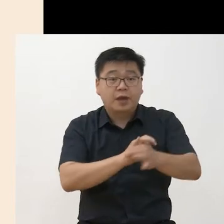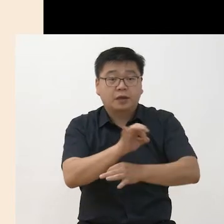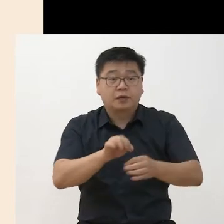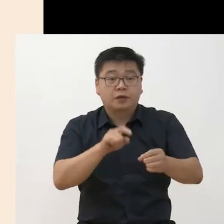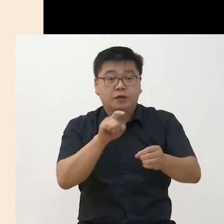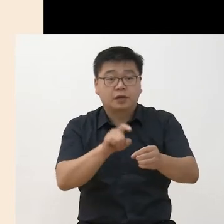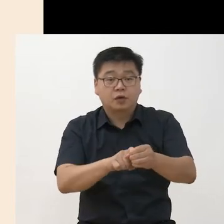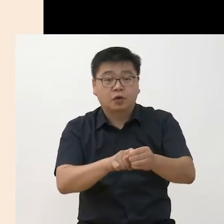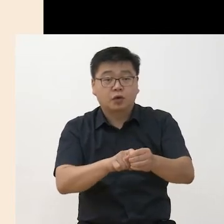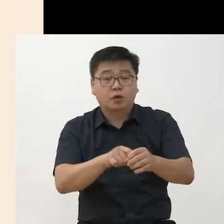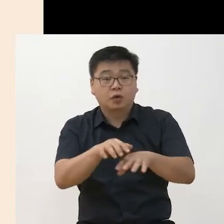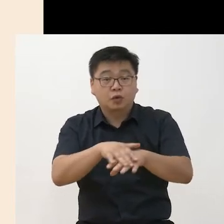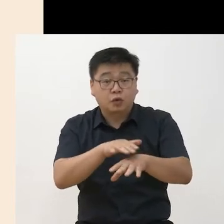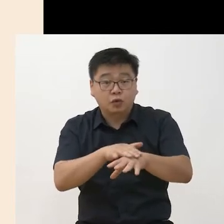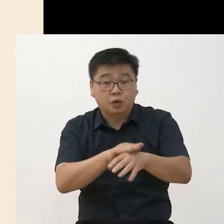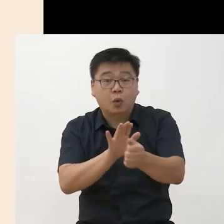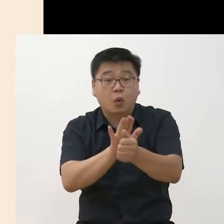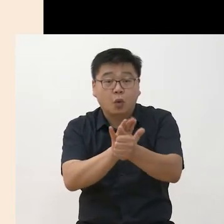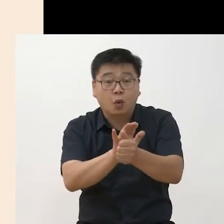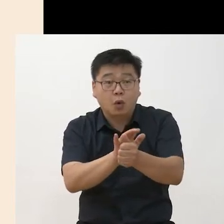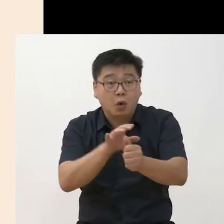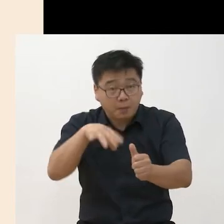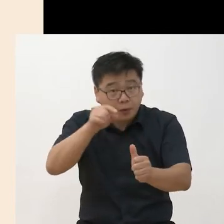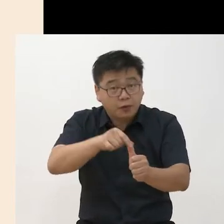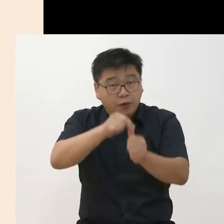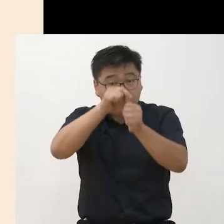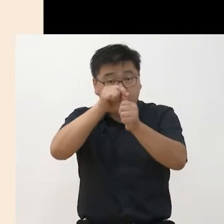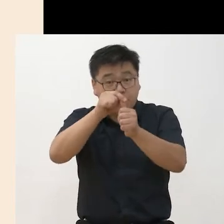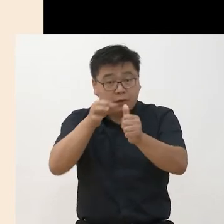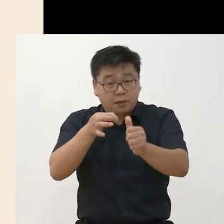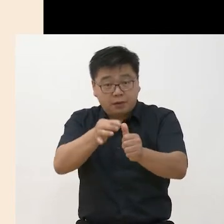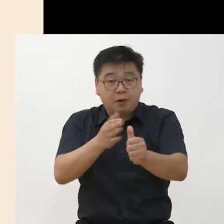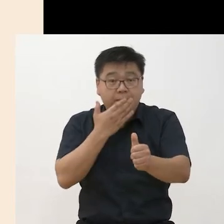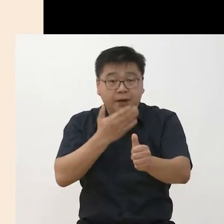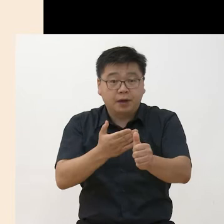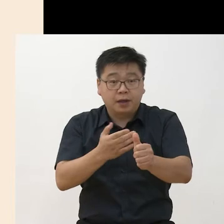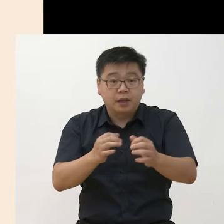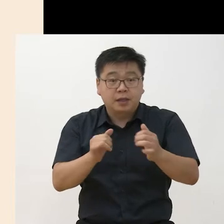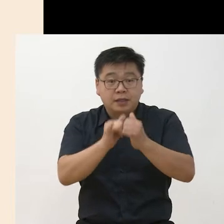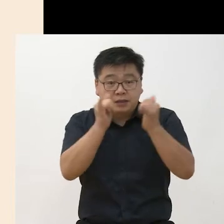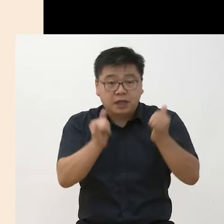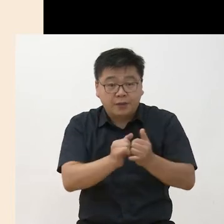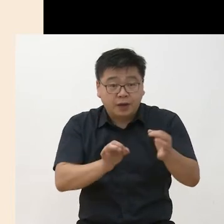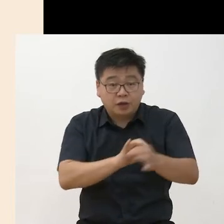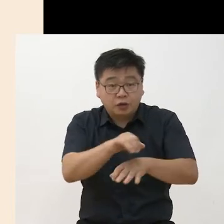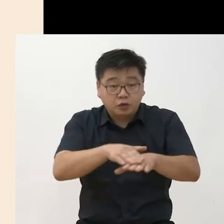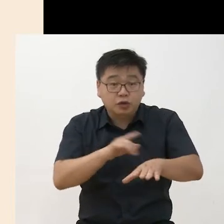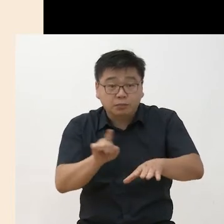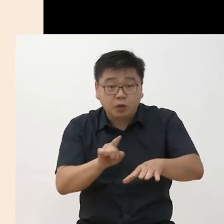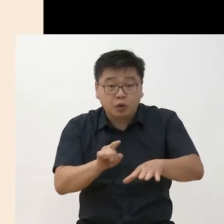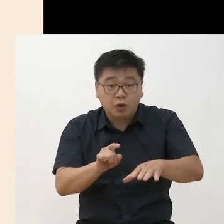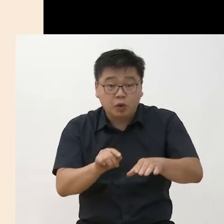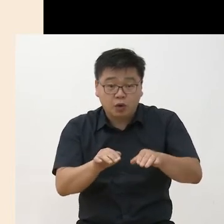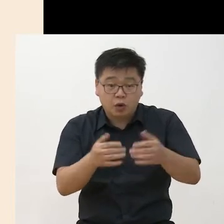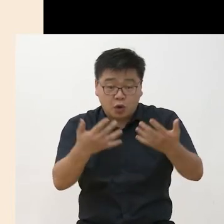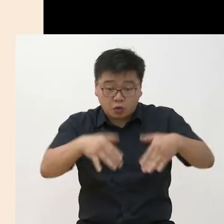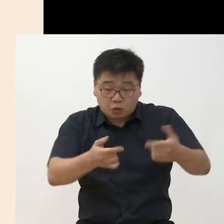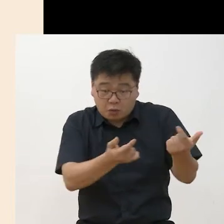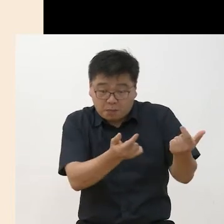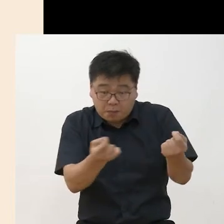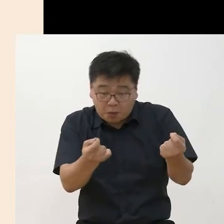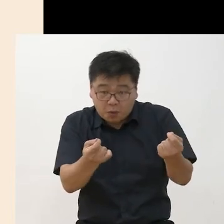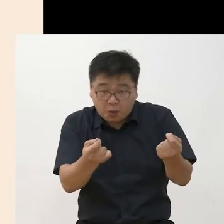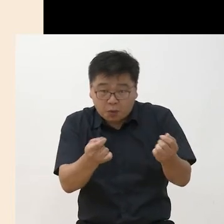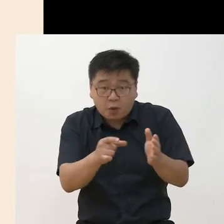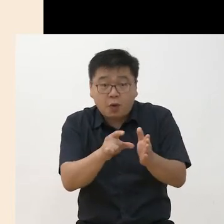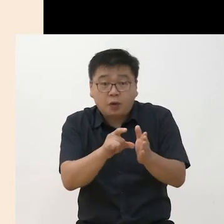조직은 우대를 하고 있습니다. 사회적 경제 조직은 모든 조건이 같을 때